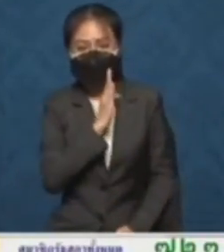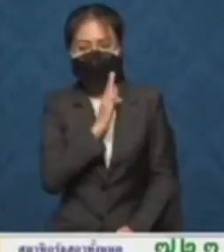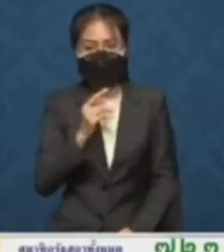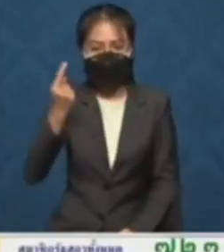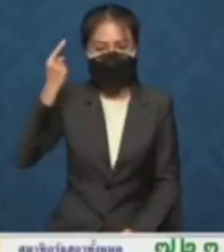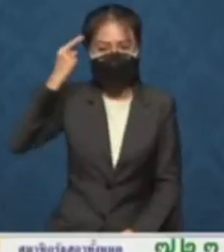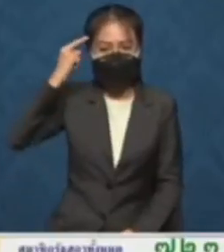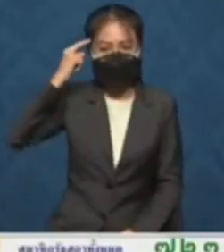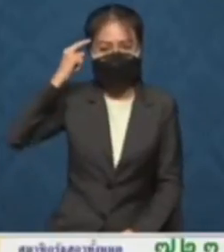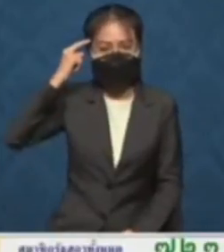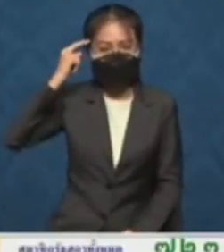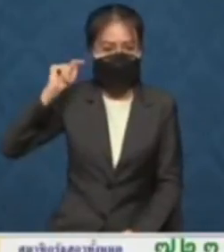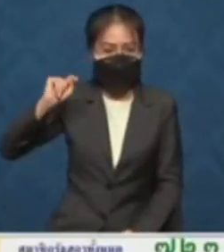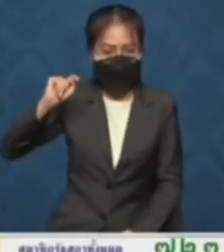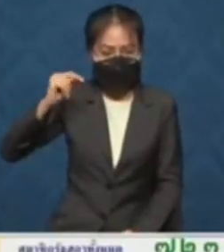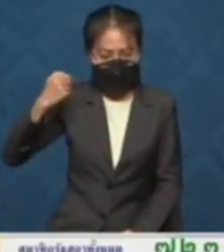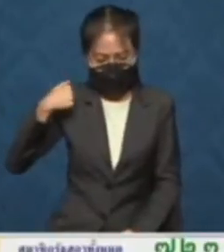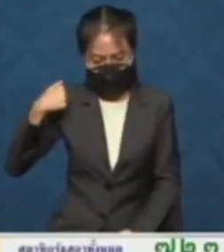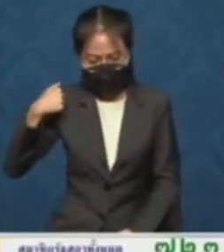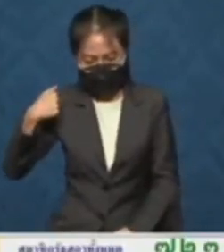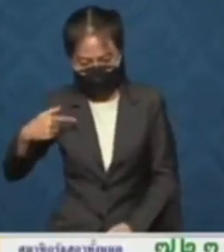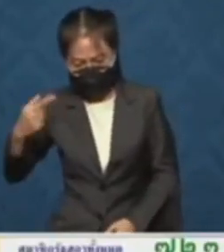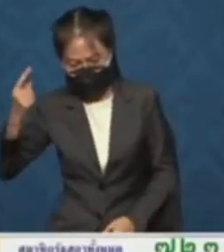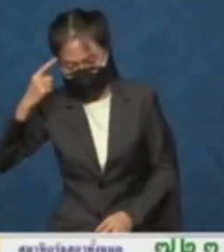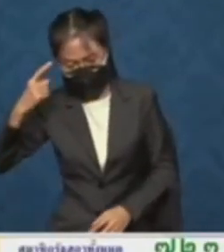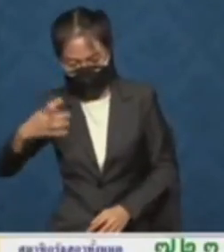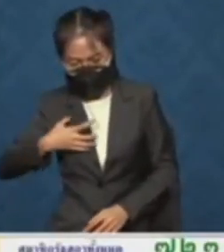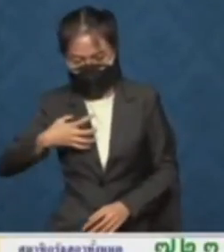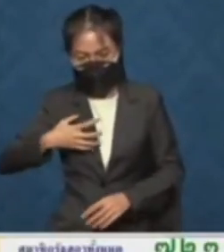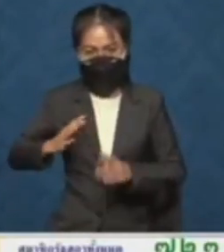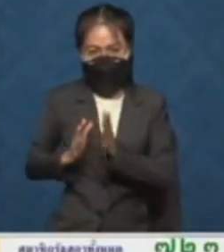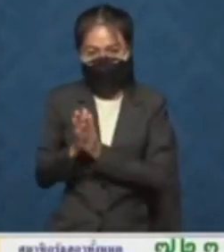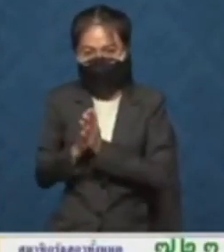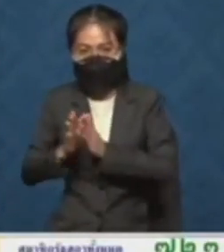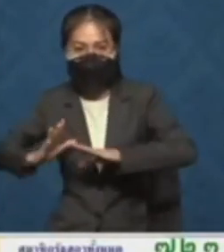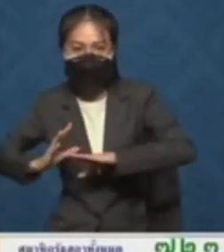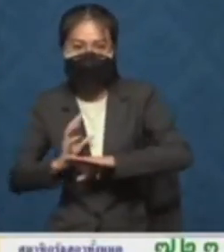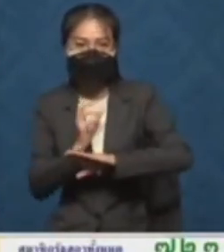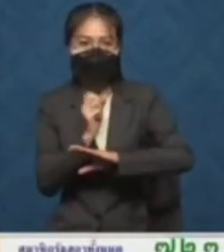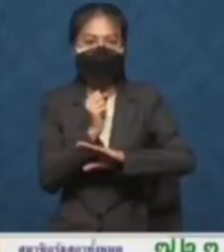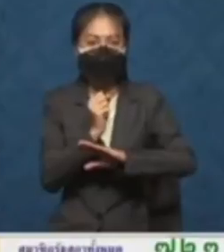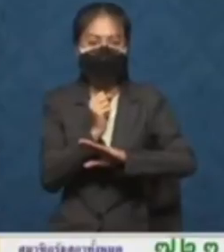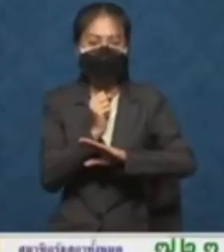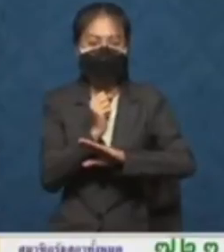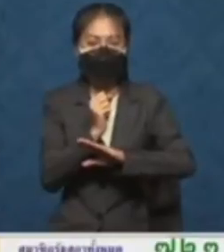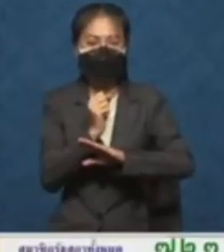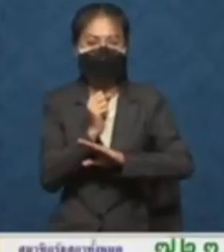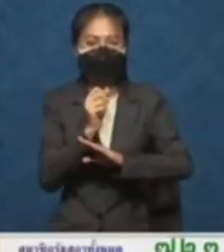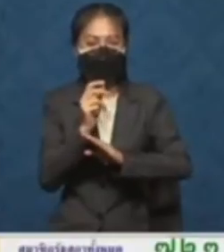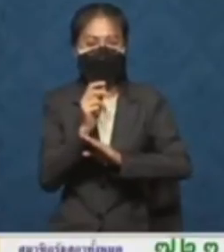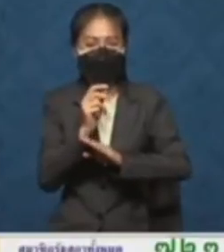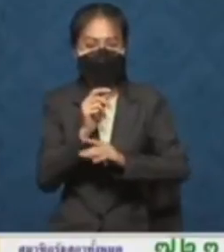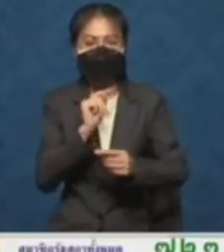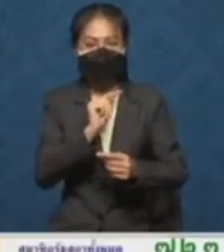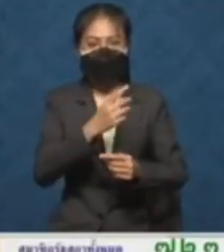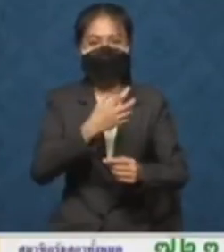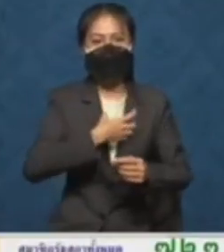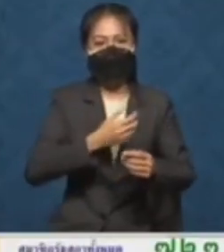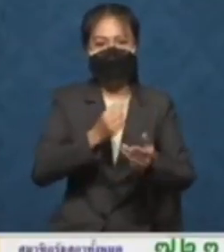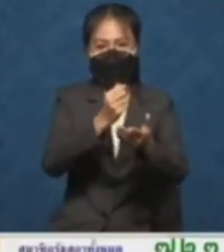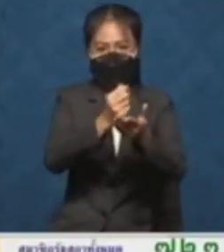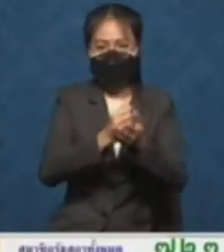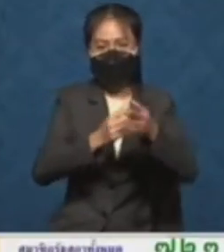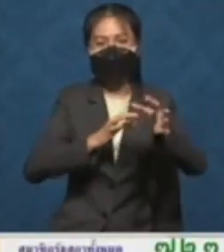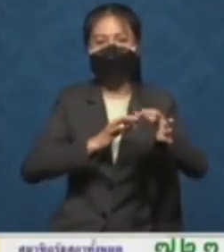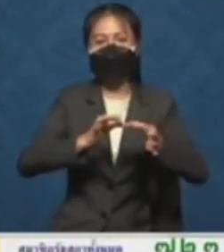านมีความเบ็ดเสร็จความคิดของท่านยึดโยงกับรัฐธรรมนูญผมอยากให้ท่านอธิบายนะครับ